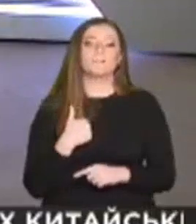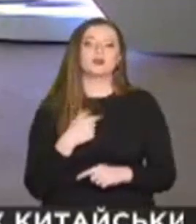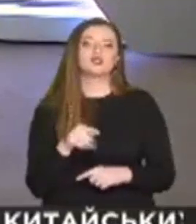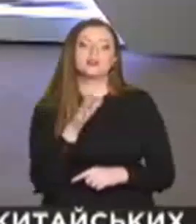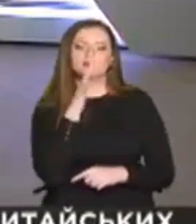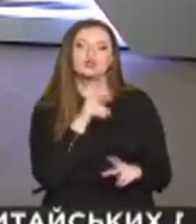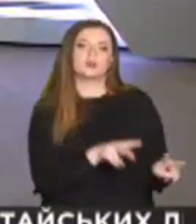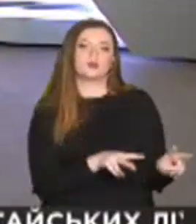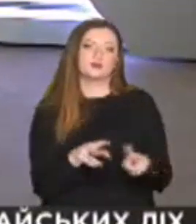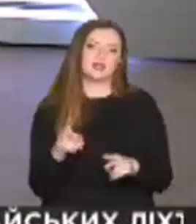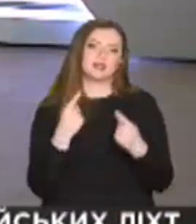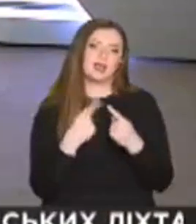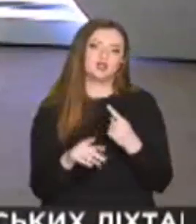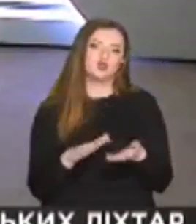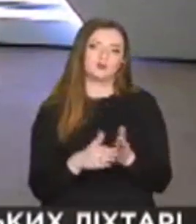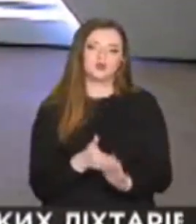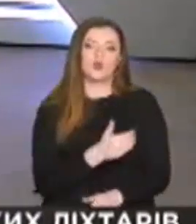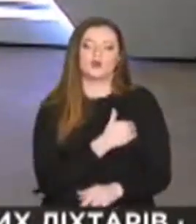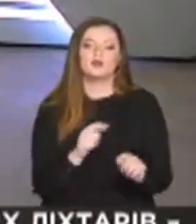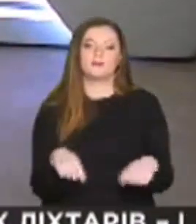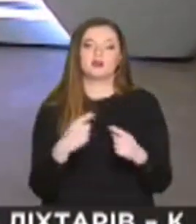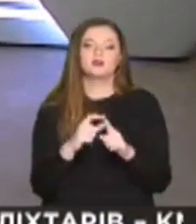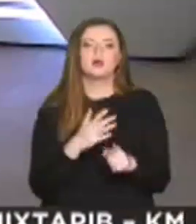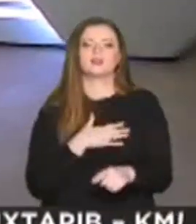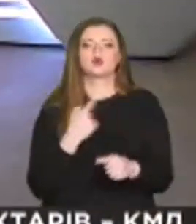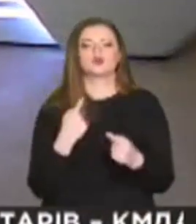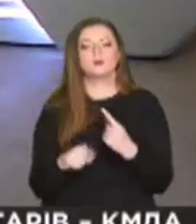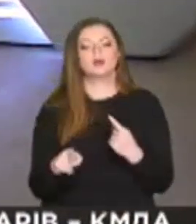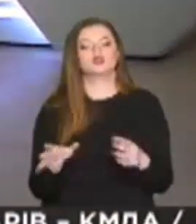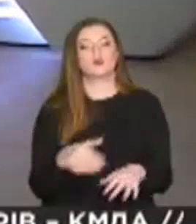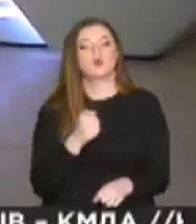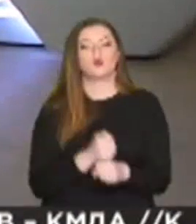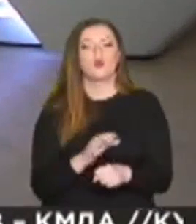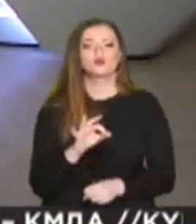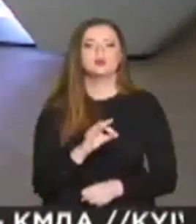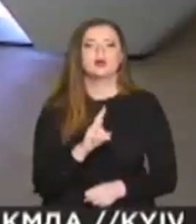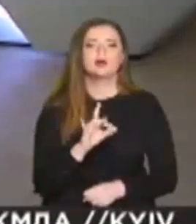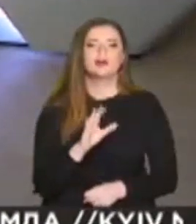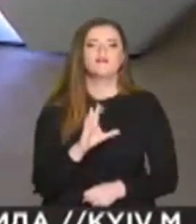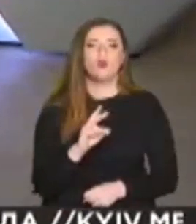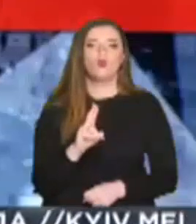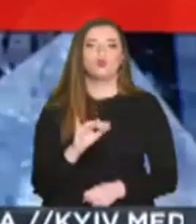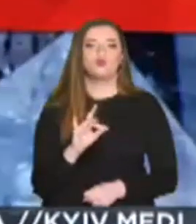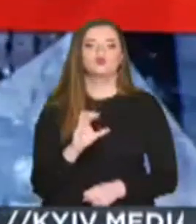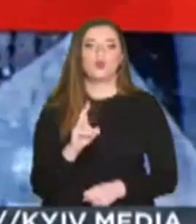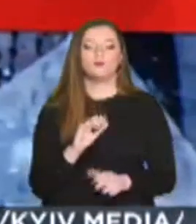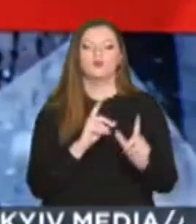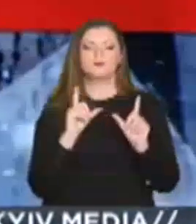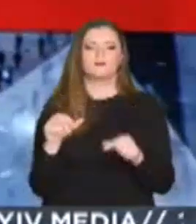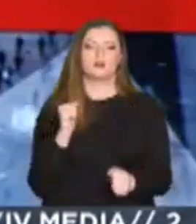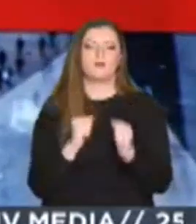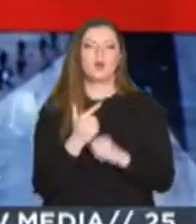Тим часом стежимо за іншою ситуацією. Хотіли б передати слово нашому іншому колезі Олександру Кривокульському, який вирушив на